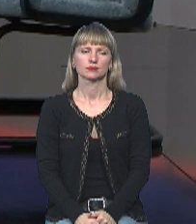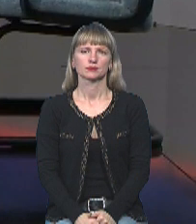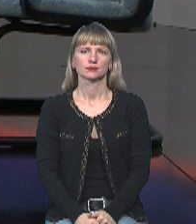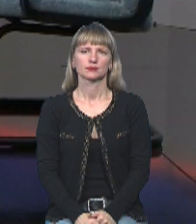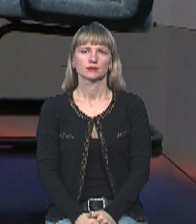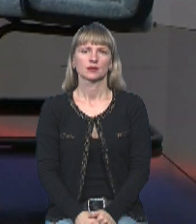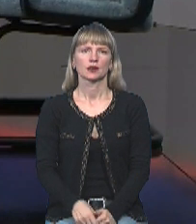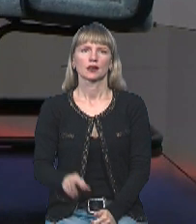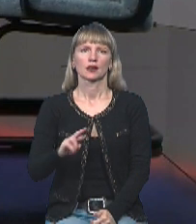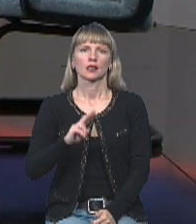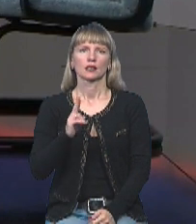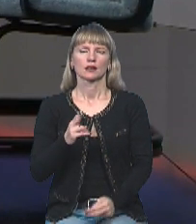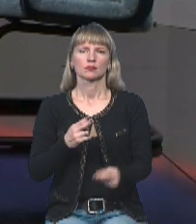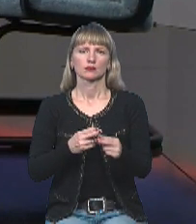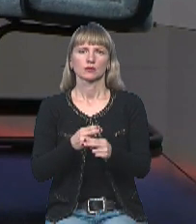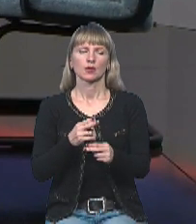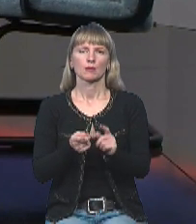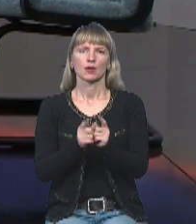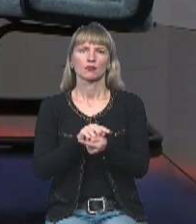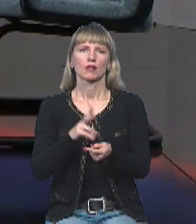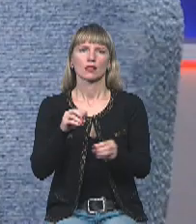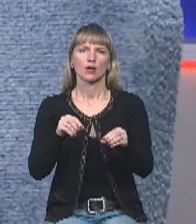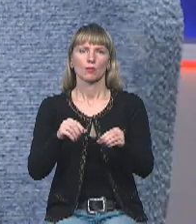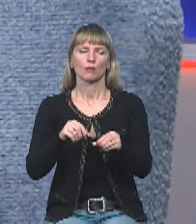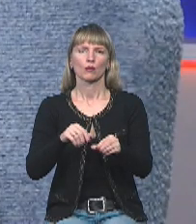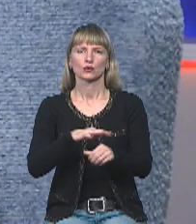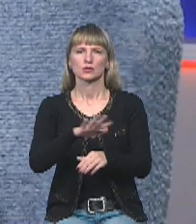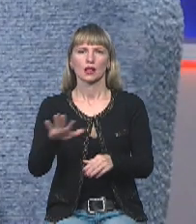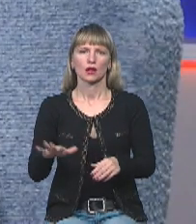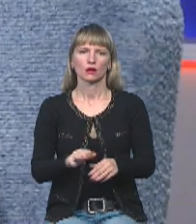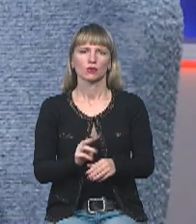Як не допустити перетворення на пустелю? 3 роки ви боретеся.